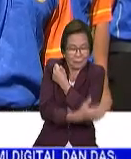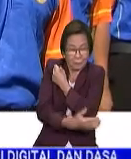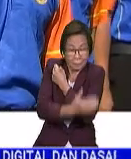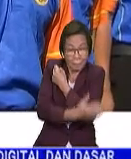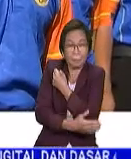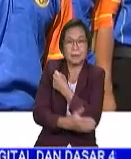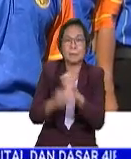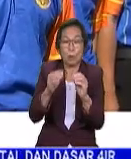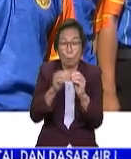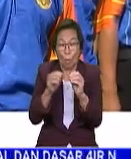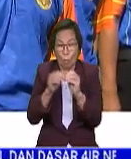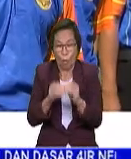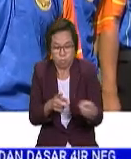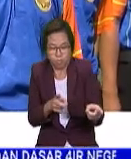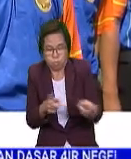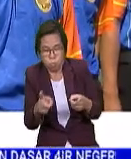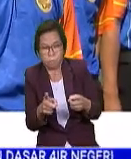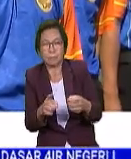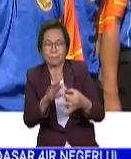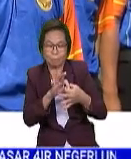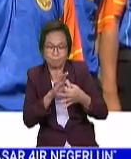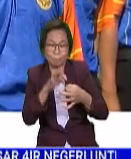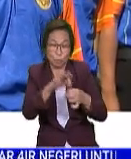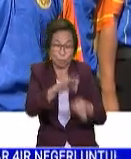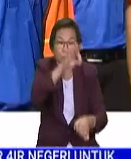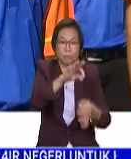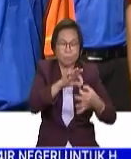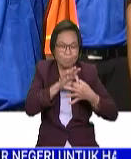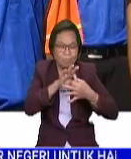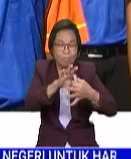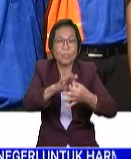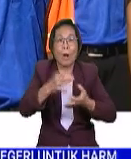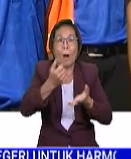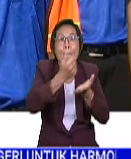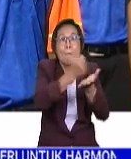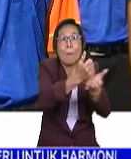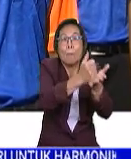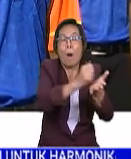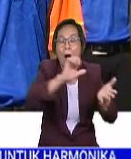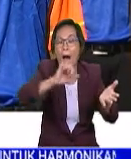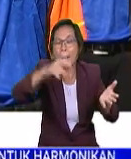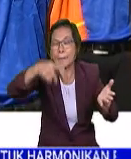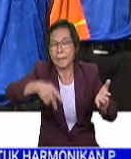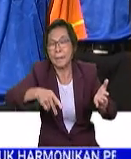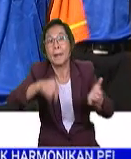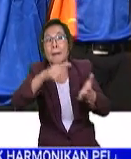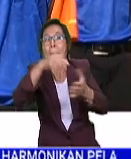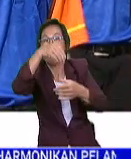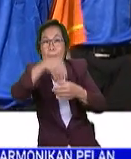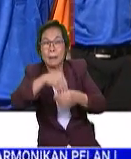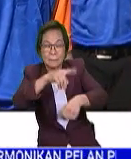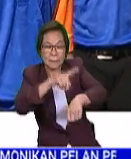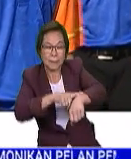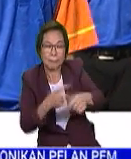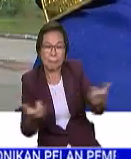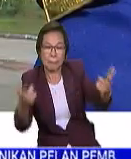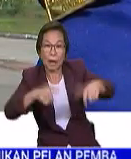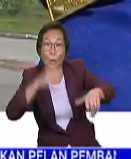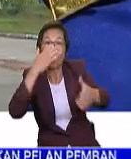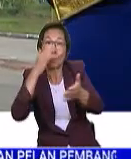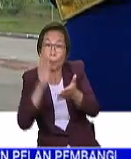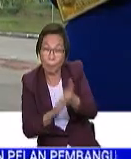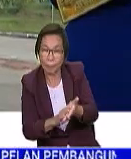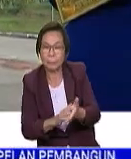meningkatkan disiplin dan semangat kerjasama khususnya membantu pihak APM dalam situasi bencana